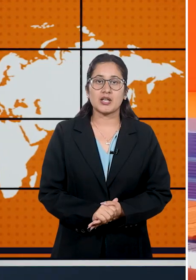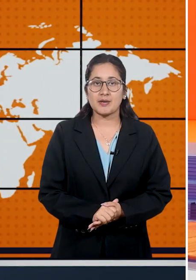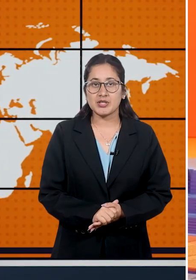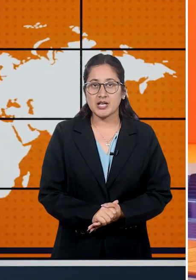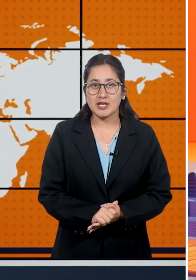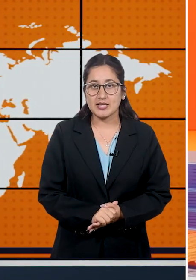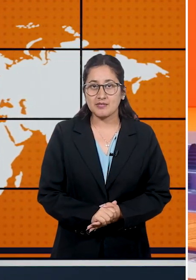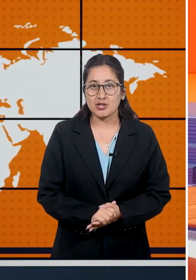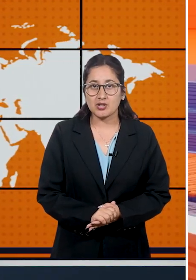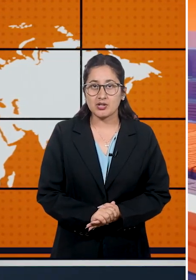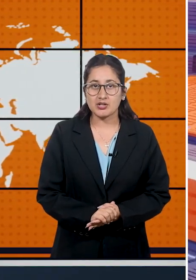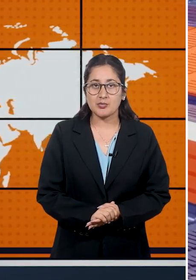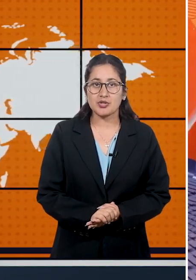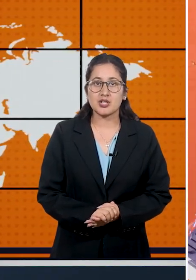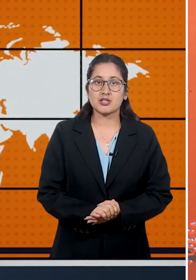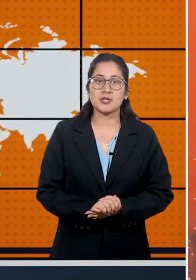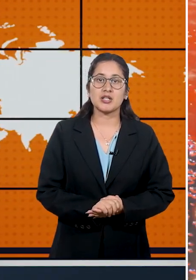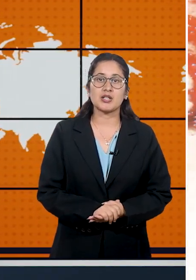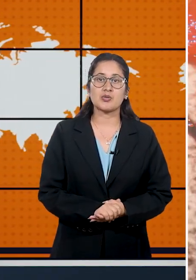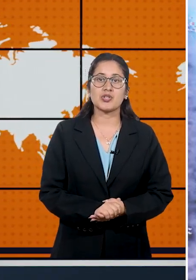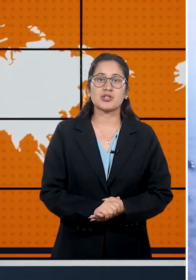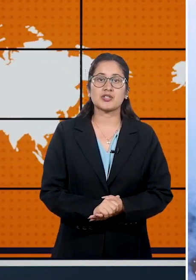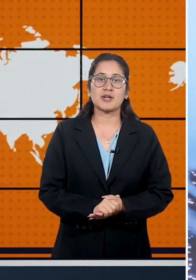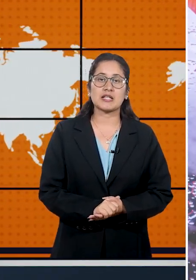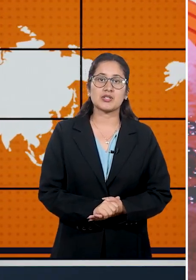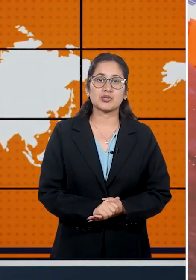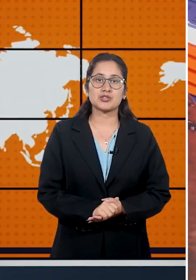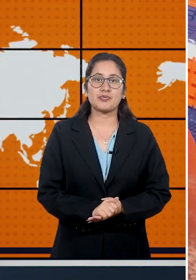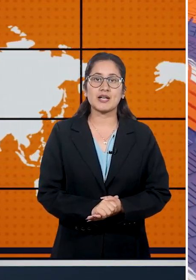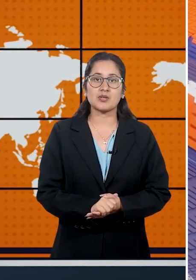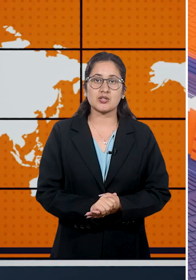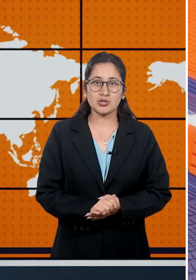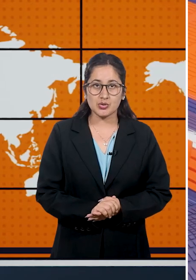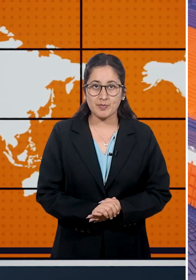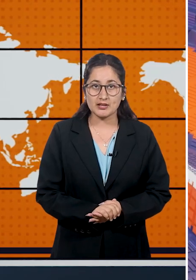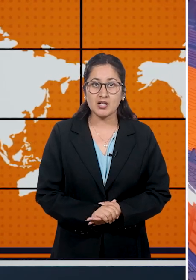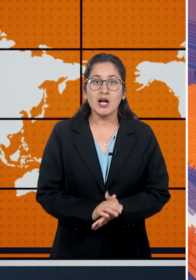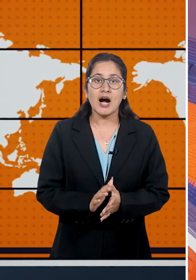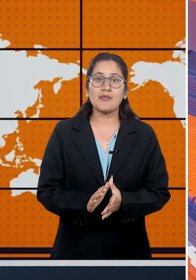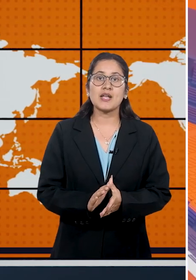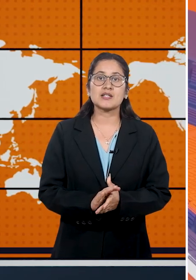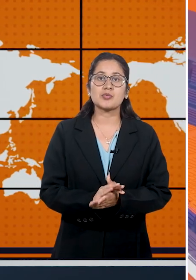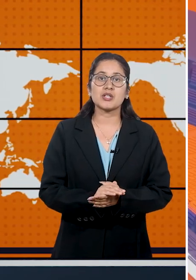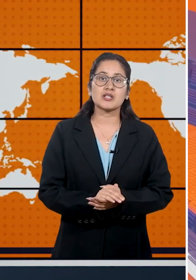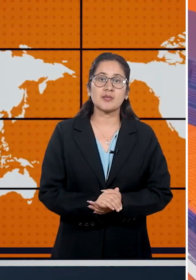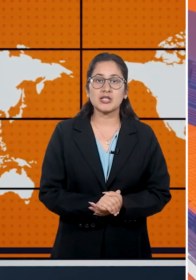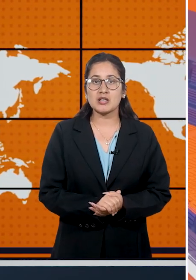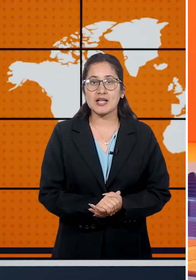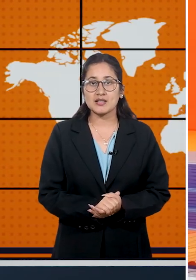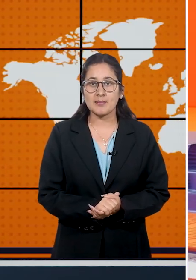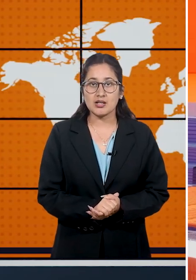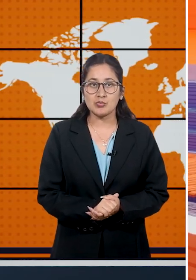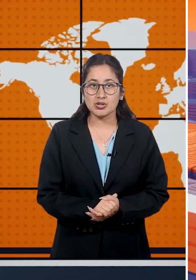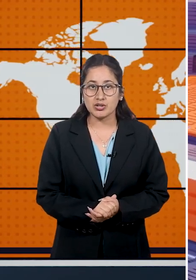सहकारी ठगीका विषयमा छानबिन गर्न गठित संसदीय समितिले दिएको निष्कर्षमा राष्ट्रिय स्वतन्त्र पार्टीद्वारा सन्तोष व्यक्त। आफूलाई संसदीय